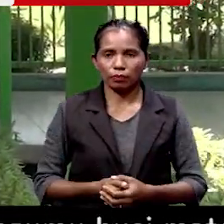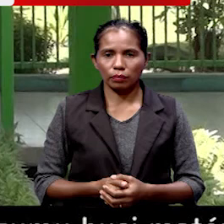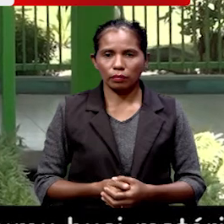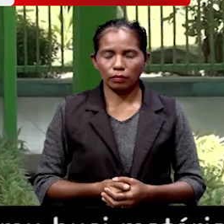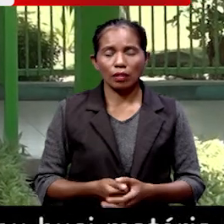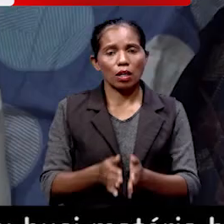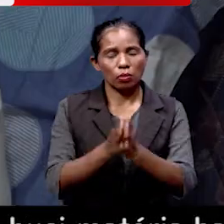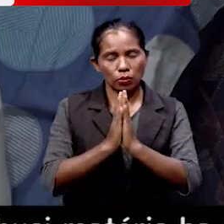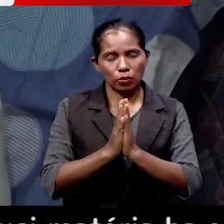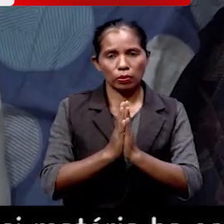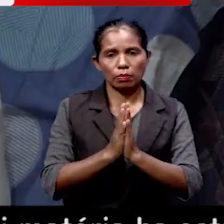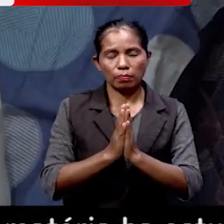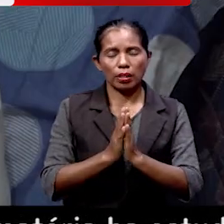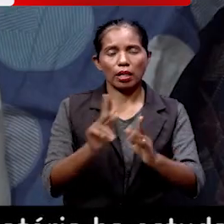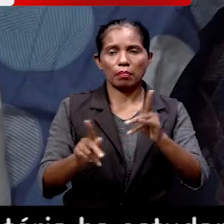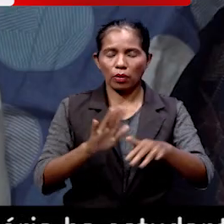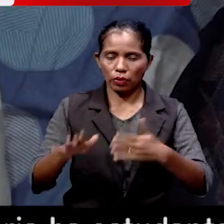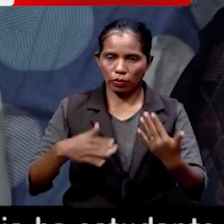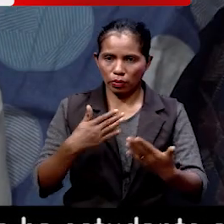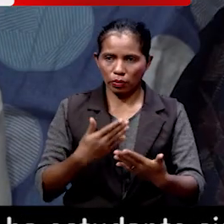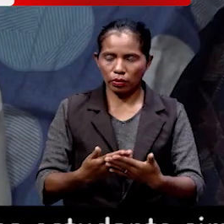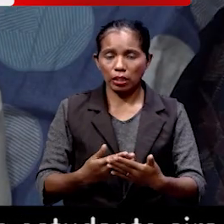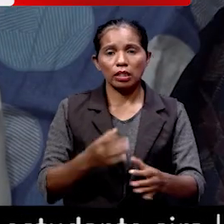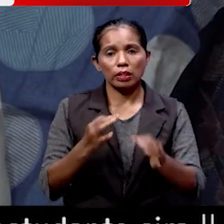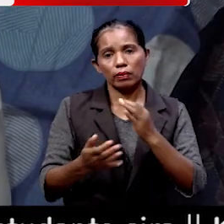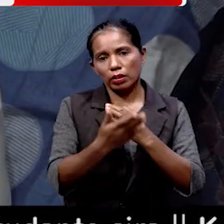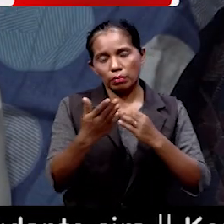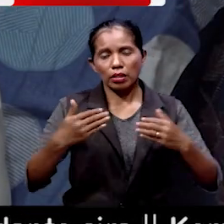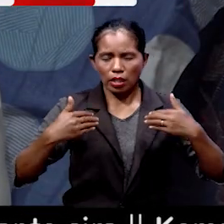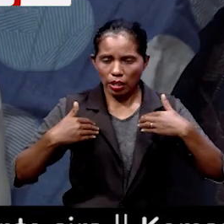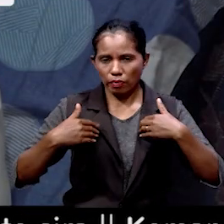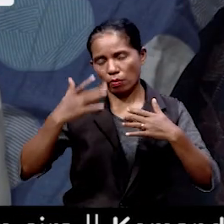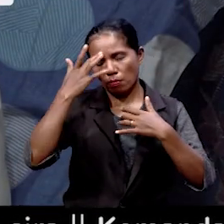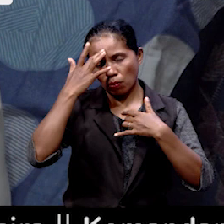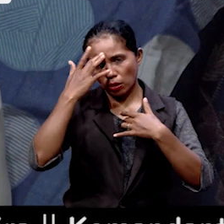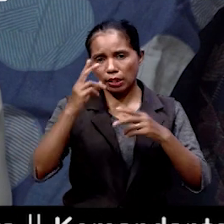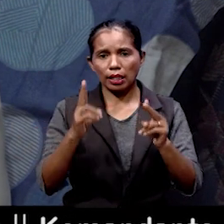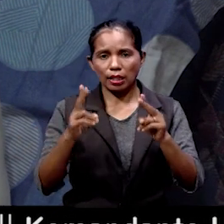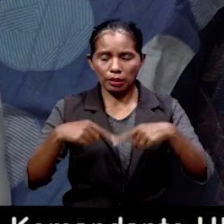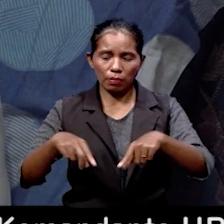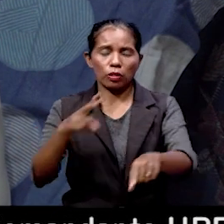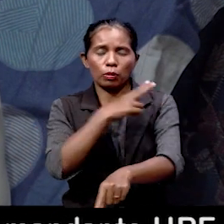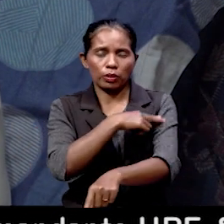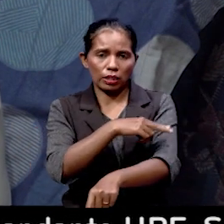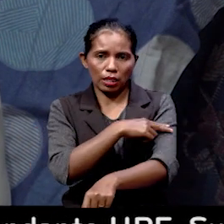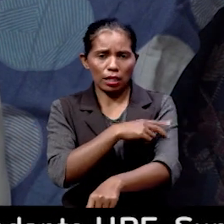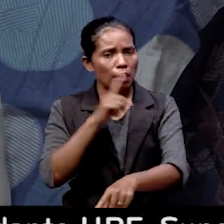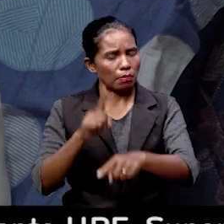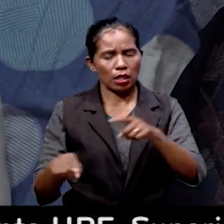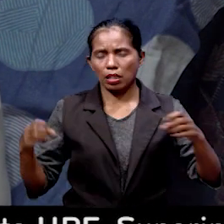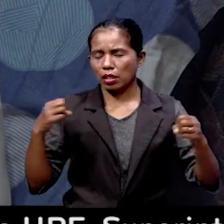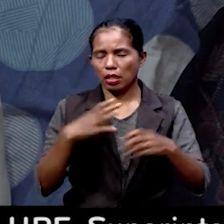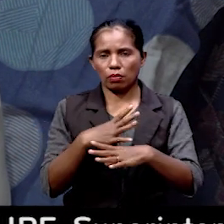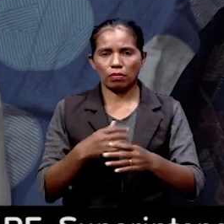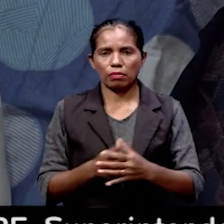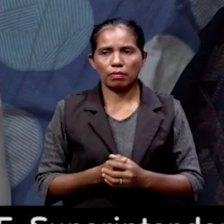de russo malu sira, nem bem meia ritondet ka, narsadet nene, lançam para teskeras, lalika tau kira, lalika batau kira,